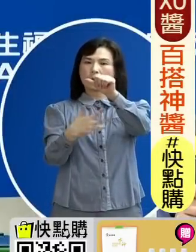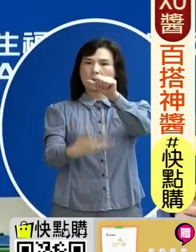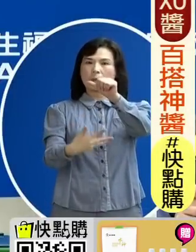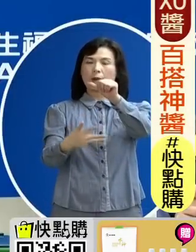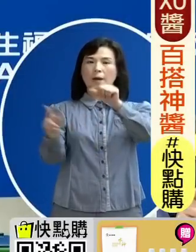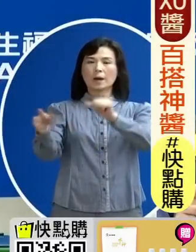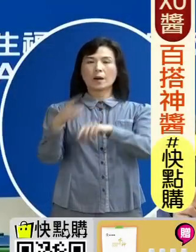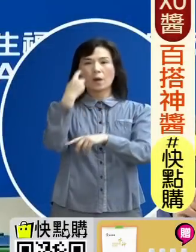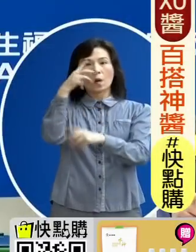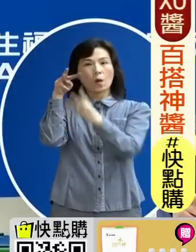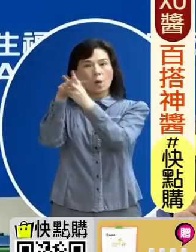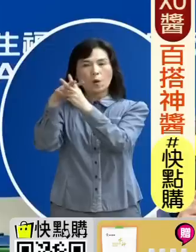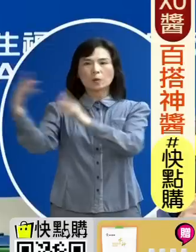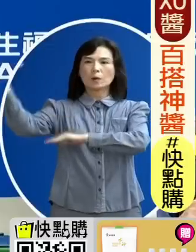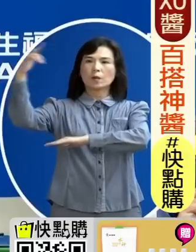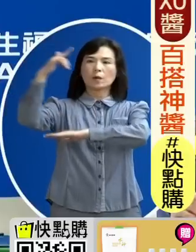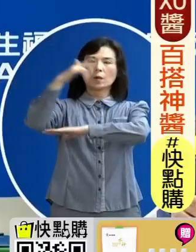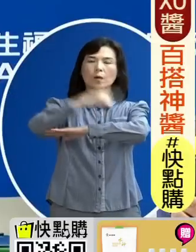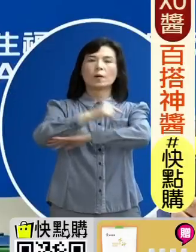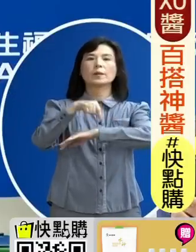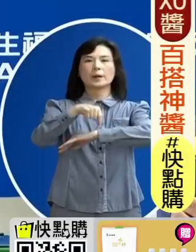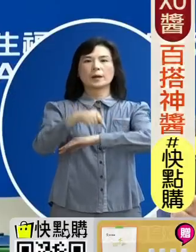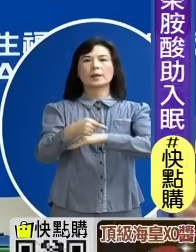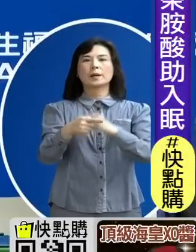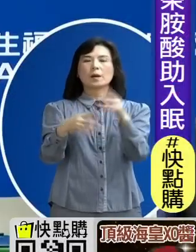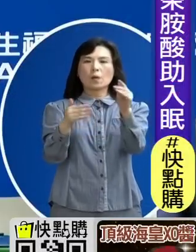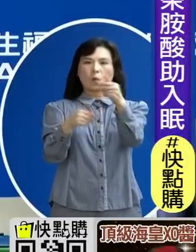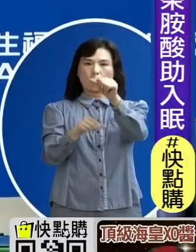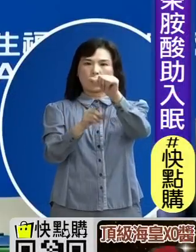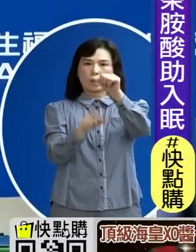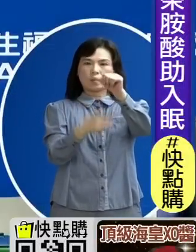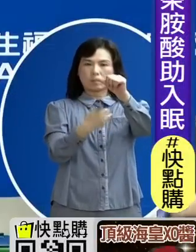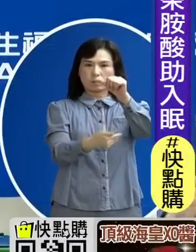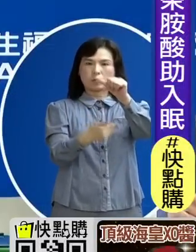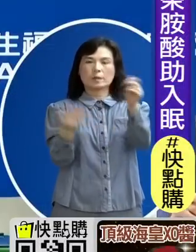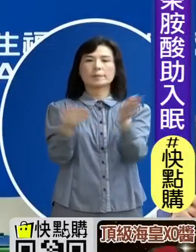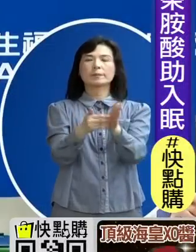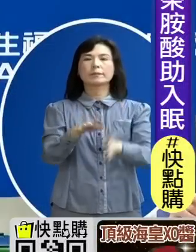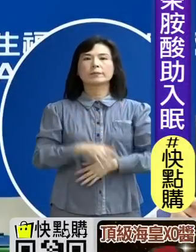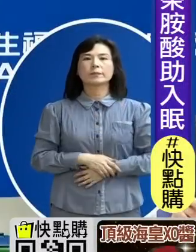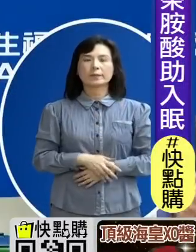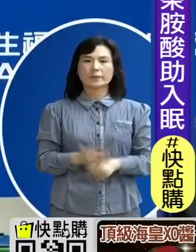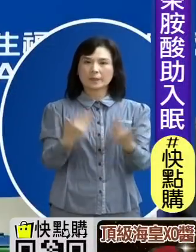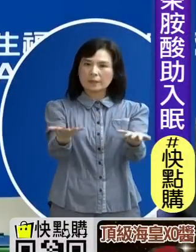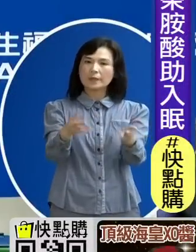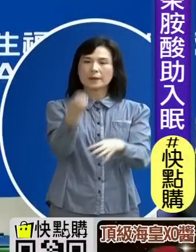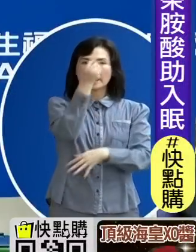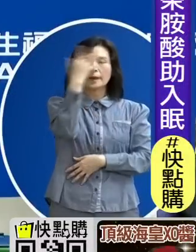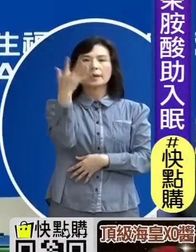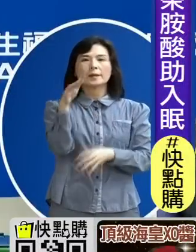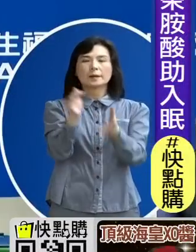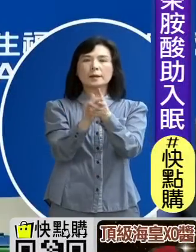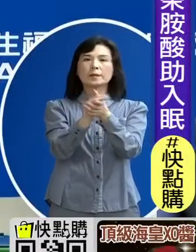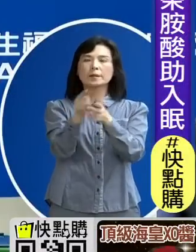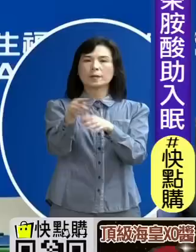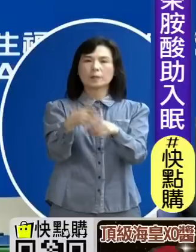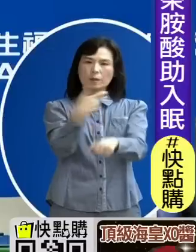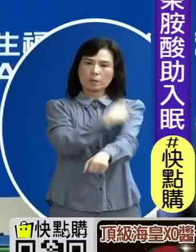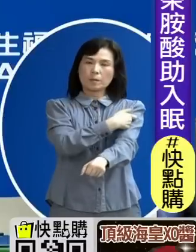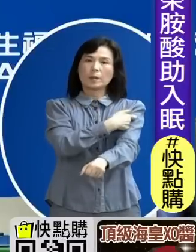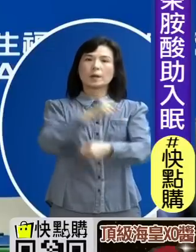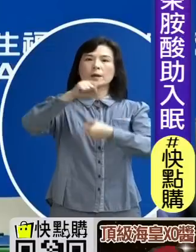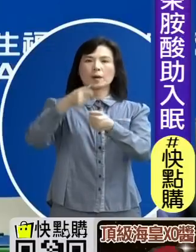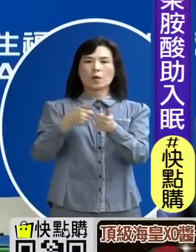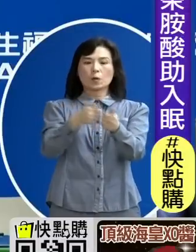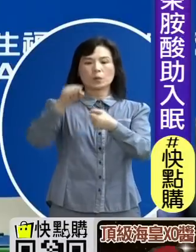代理，那不给台湾的厂赚，这才怪。你一个指挥中心的指挥官，你在想的竟然是如何让台厂赚钱？ 赚